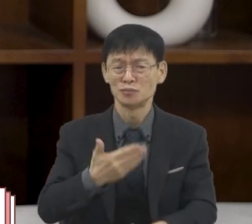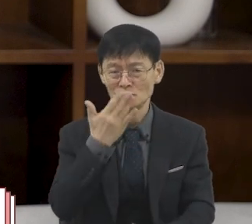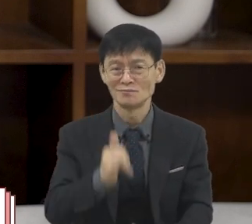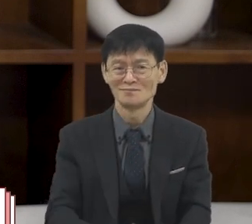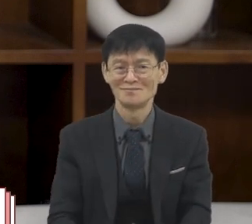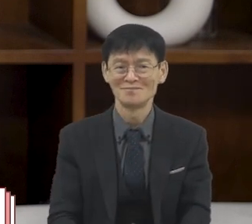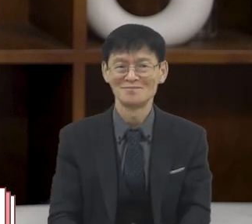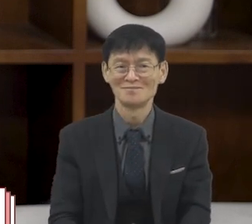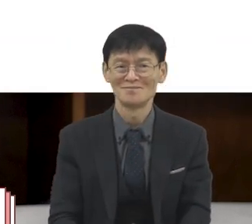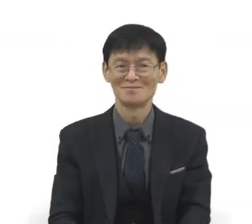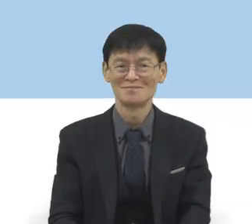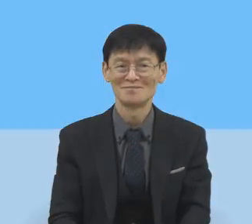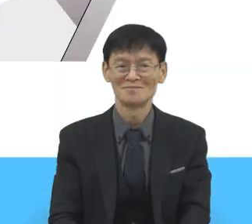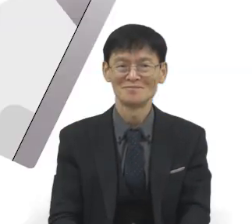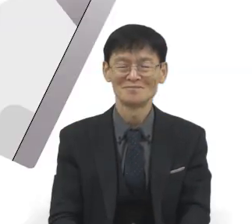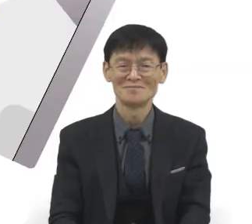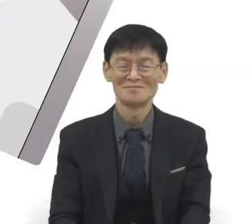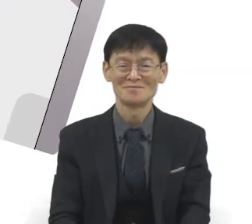할 수 있겠죠.